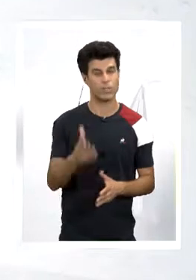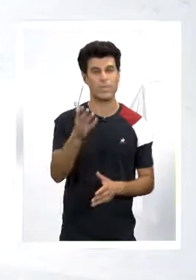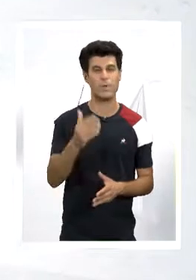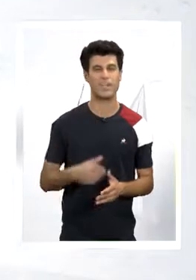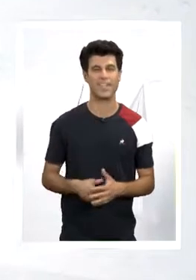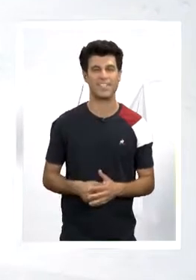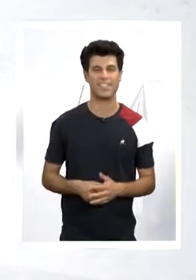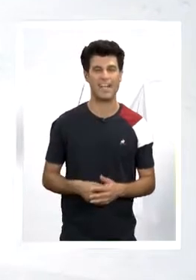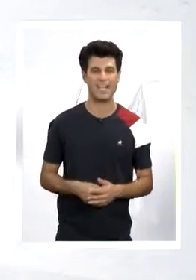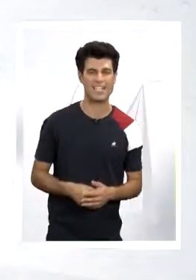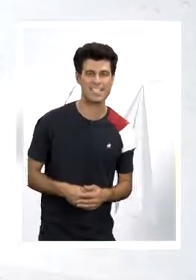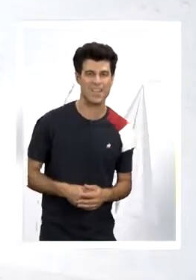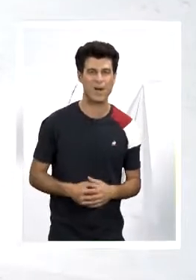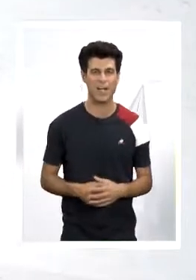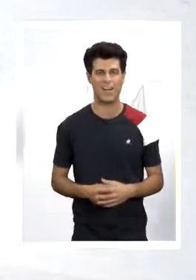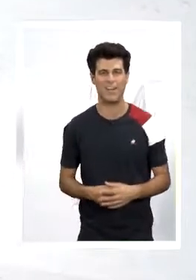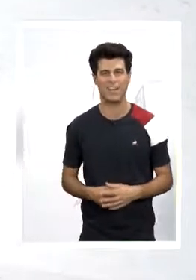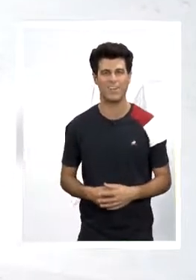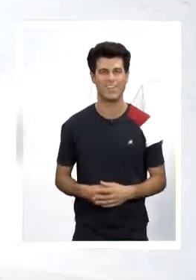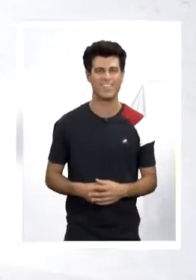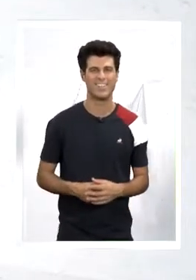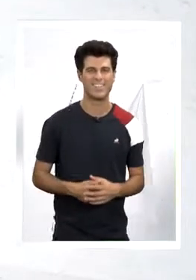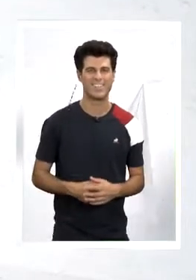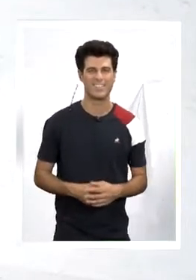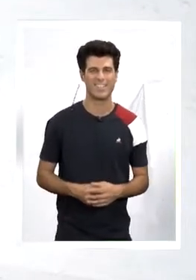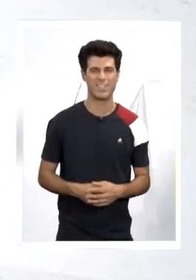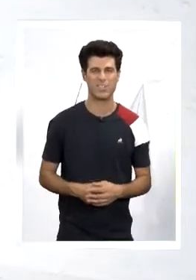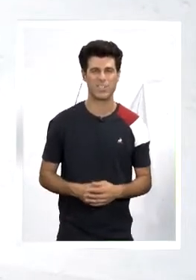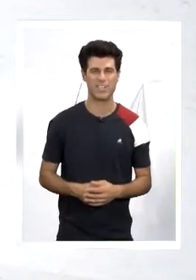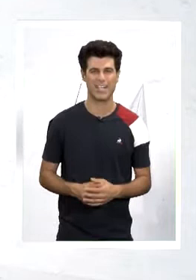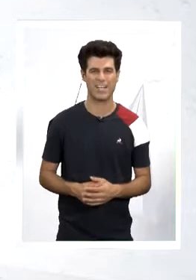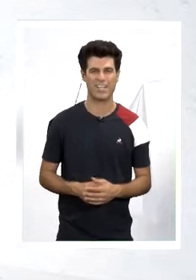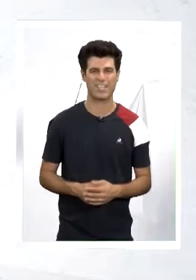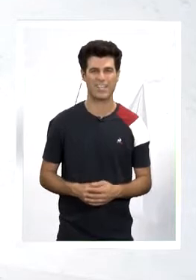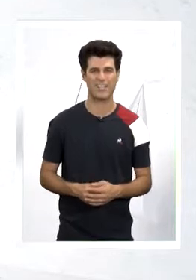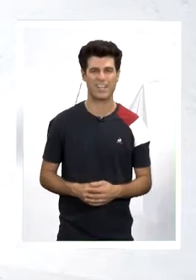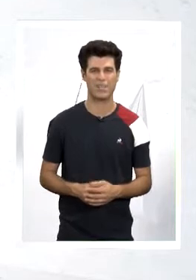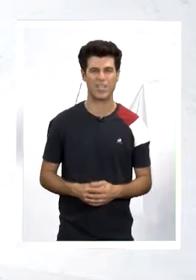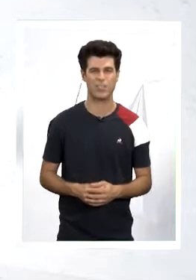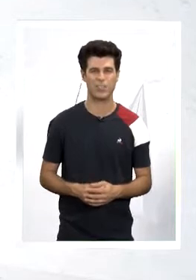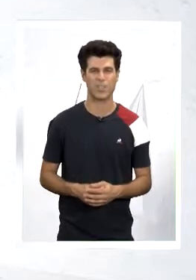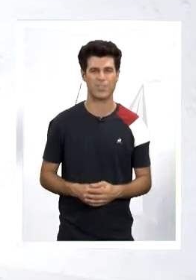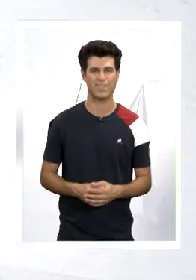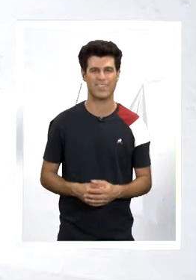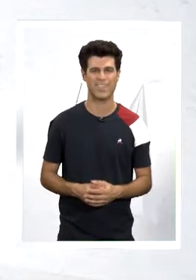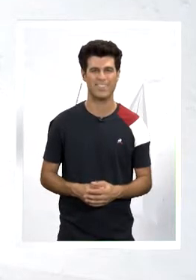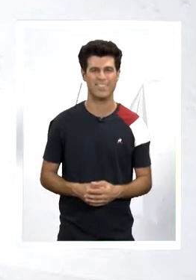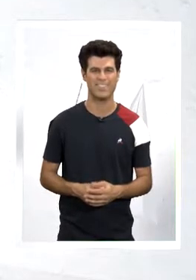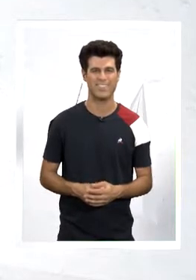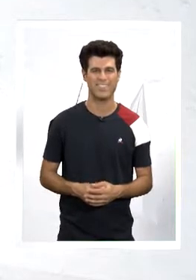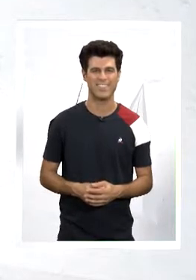אתם יכולות לדבר, כן. אה, הנה זה, וואו. זה התמונה של הנכדה בת החמש, משה